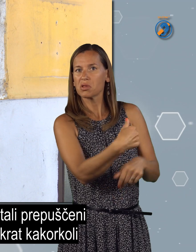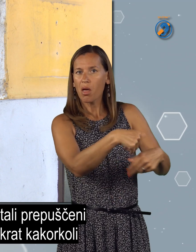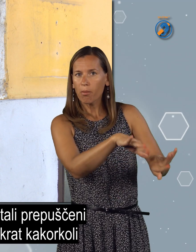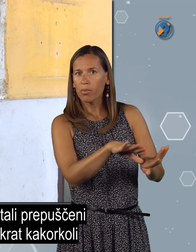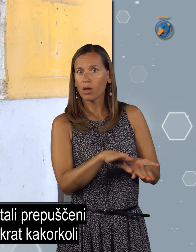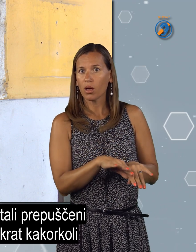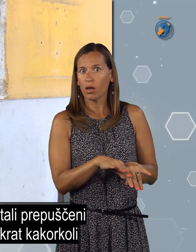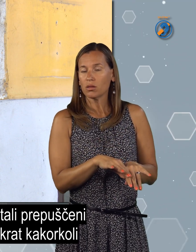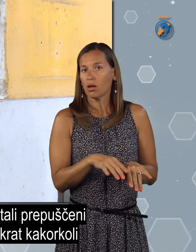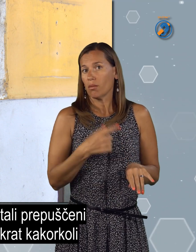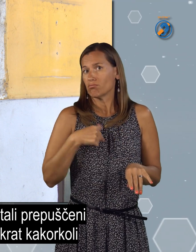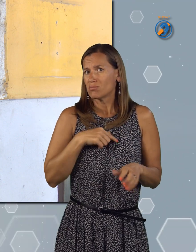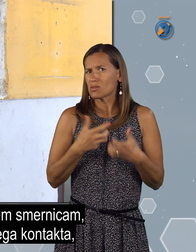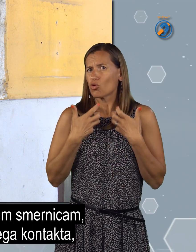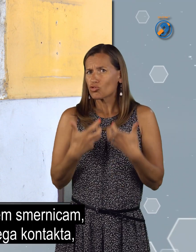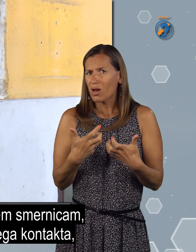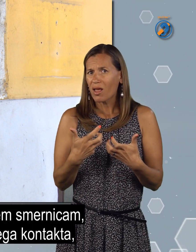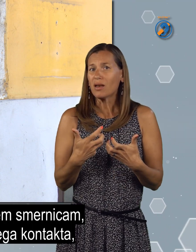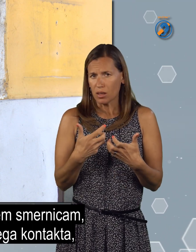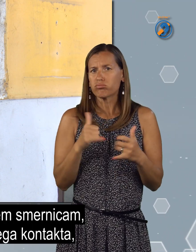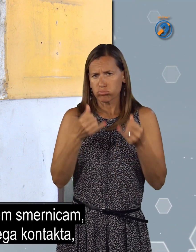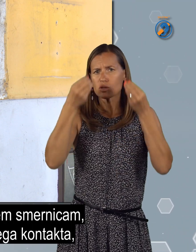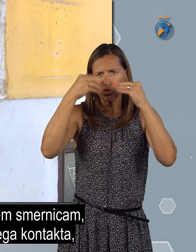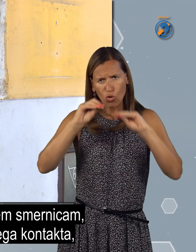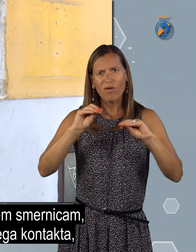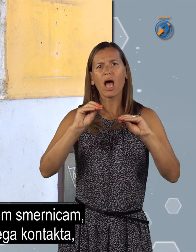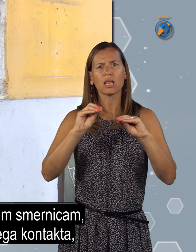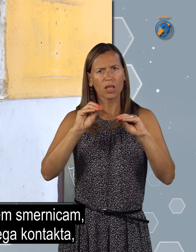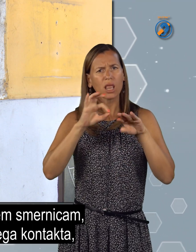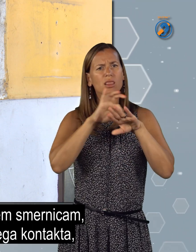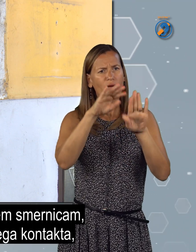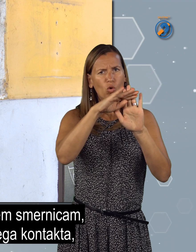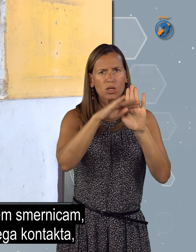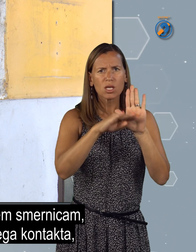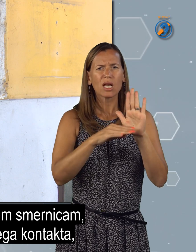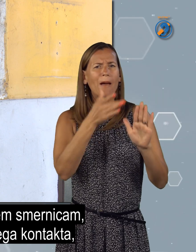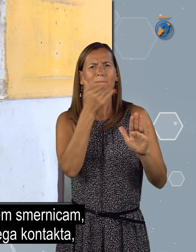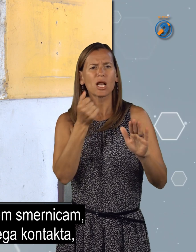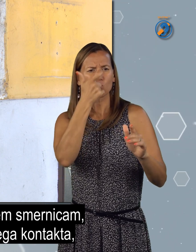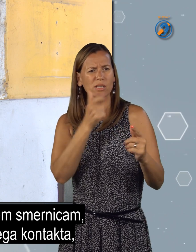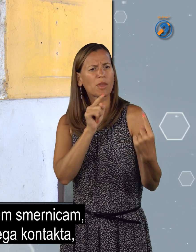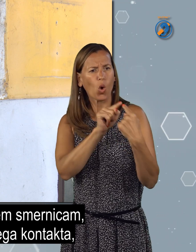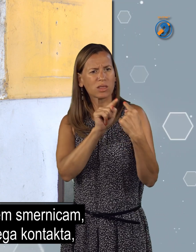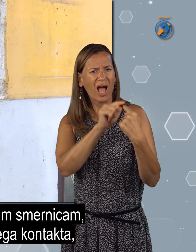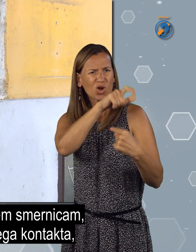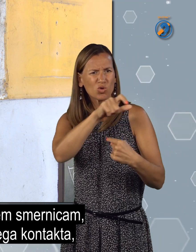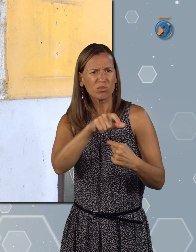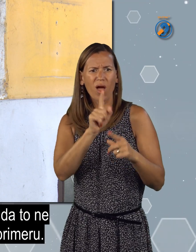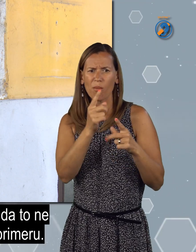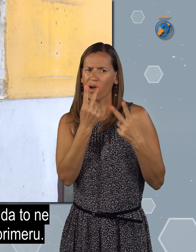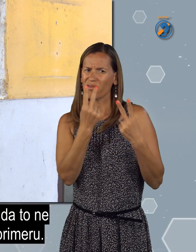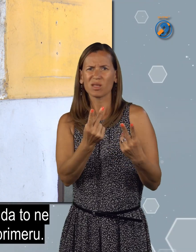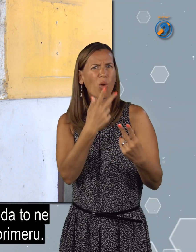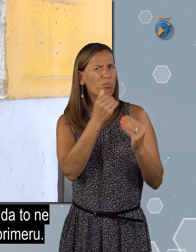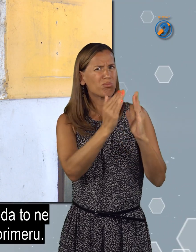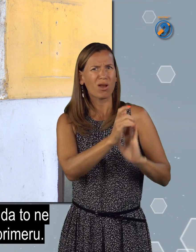in smo takrat, kolikor smo hoteli slediti vsem smernicam, da v bistvu nimamo nekega osebnega kontakta z ljudmi,